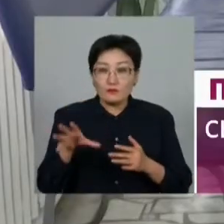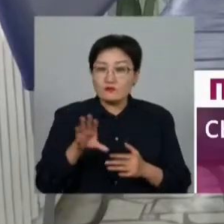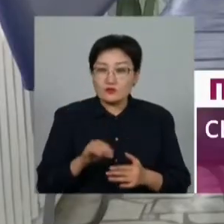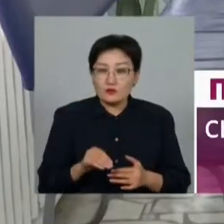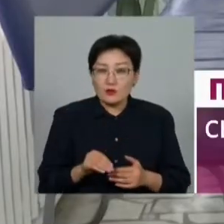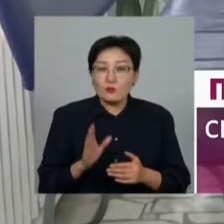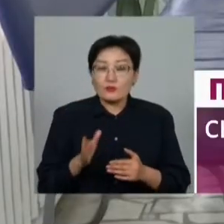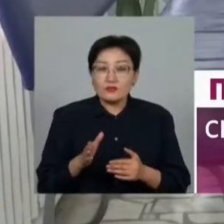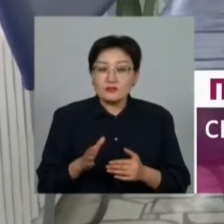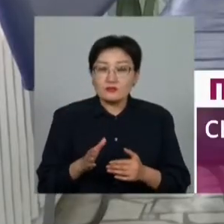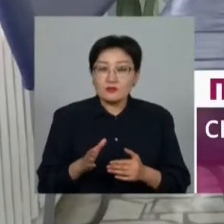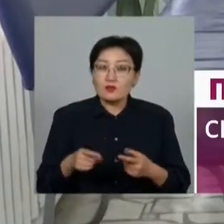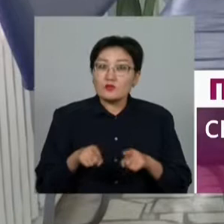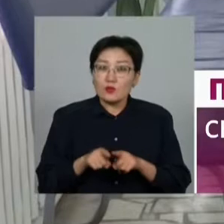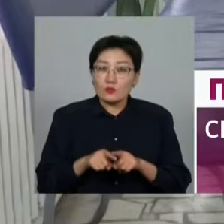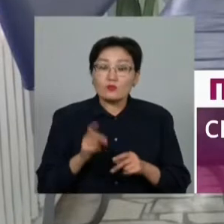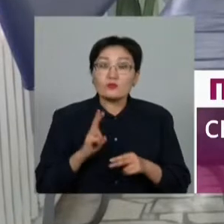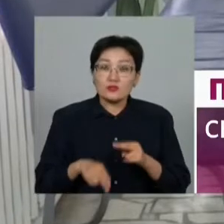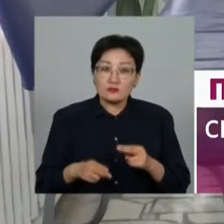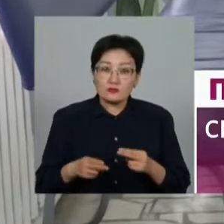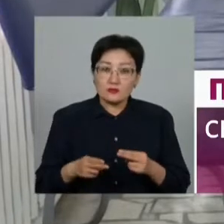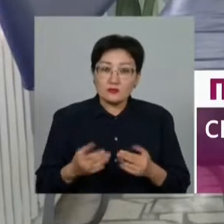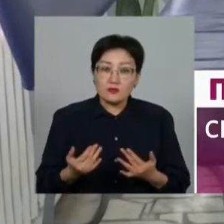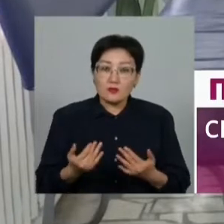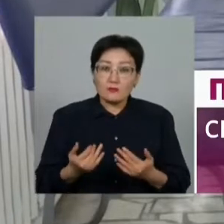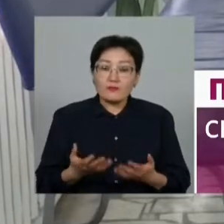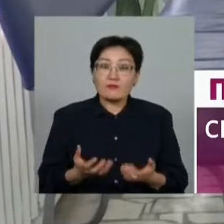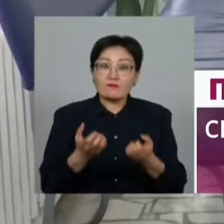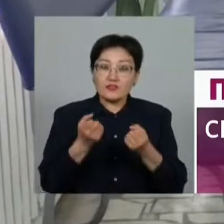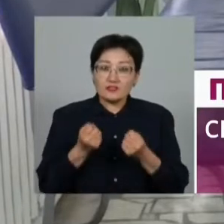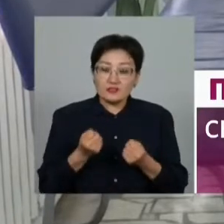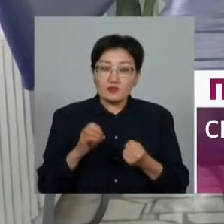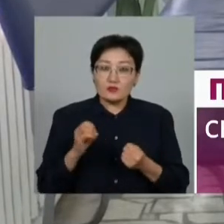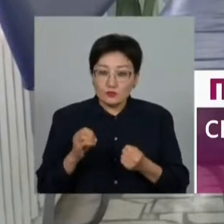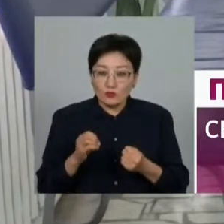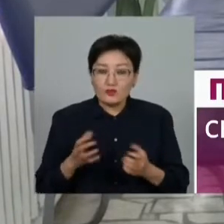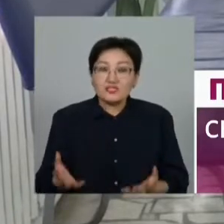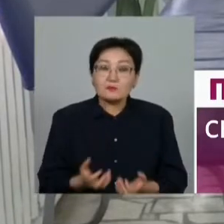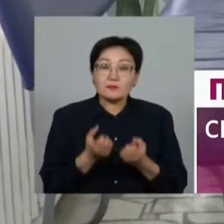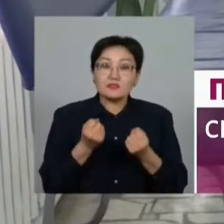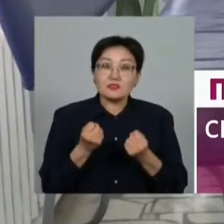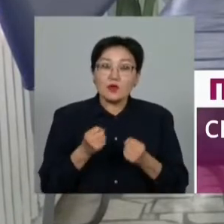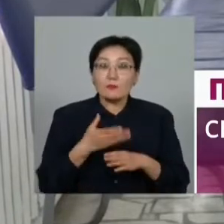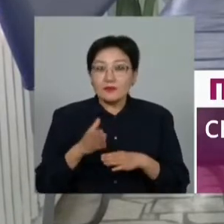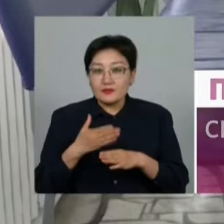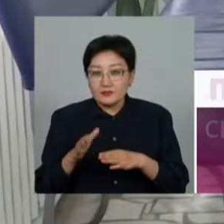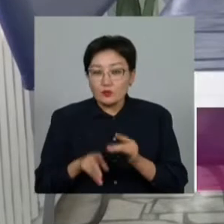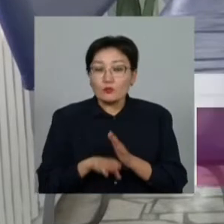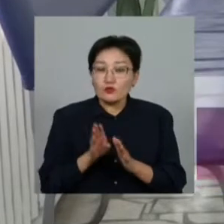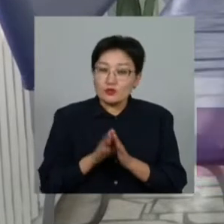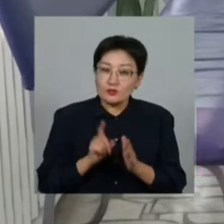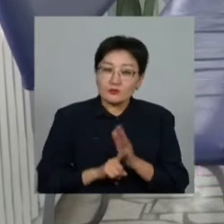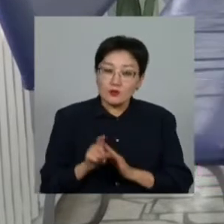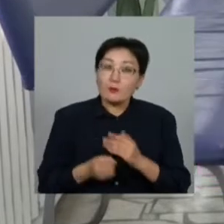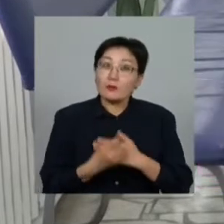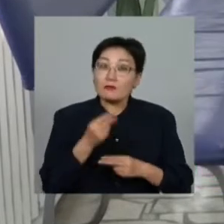придется к летальному исходу вот и этом вытащили ее спасли постепенно пошло улучшение появился